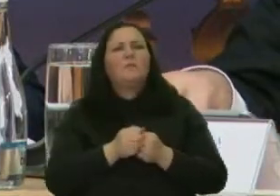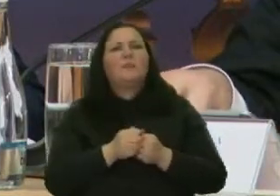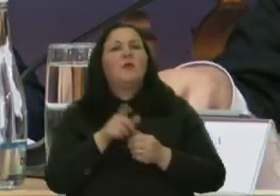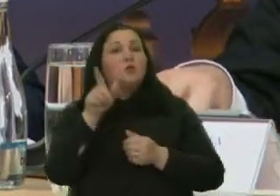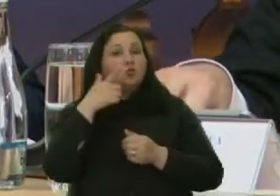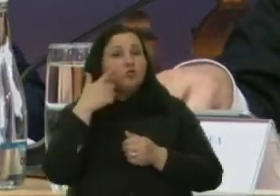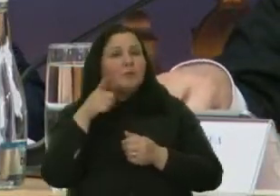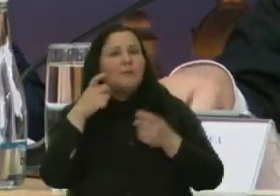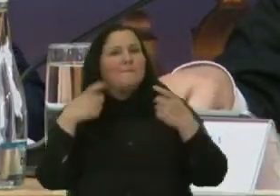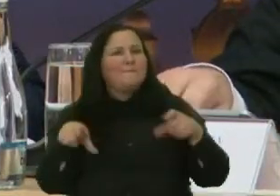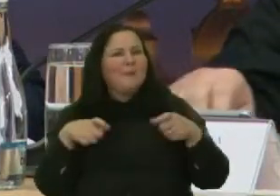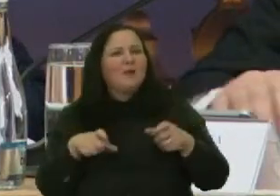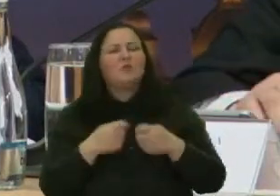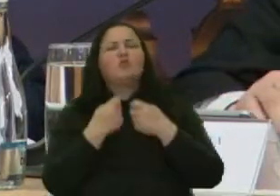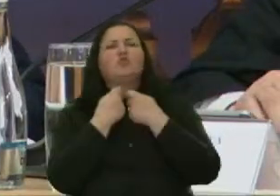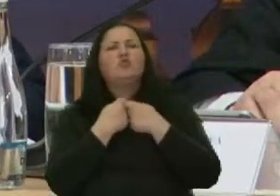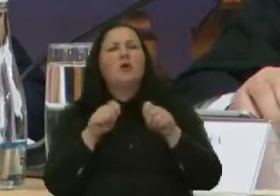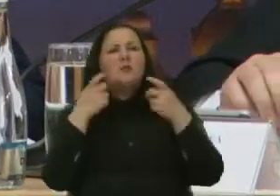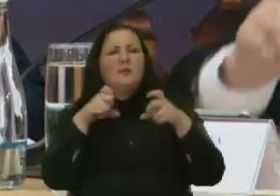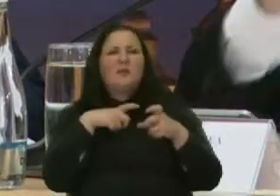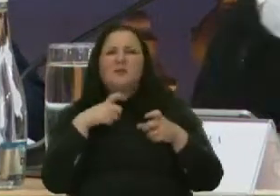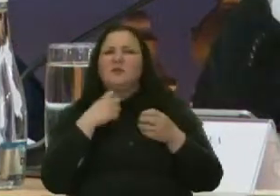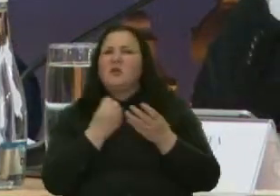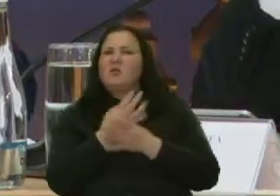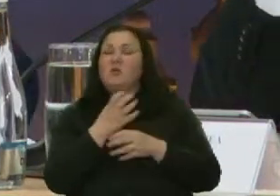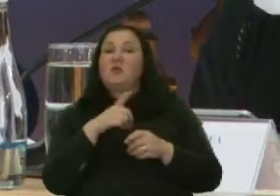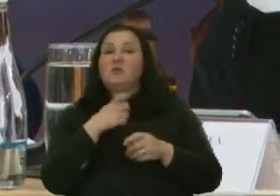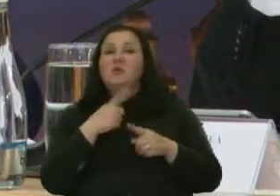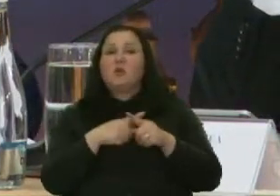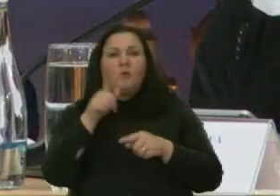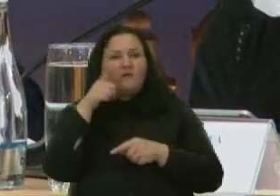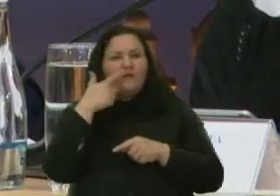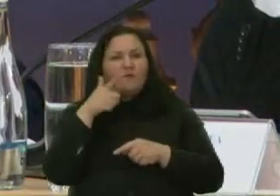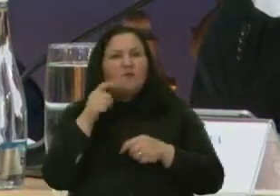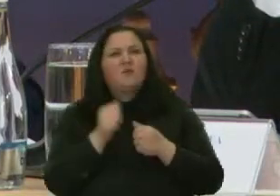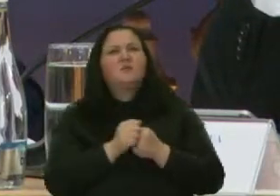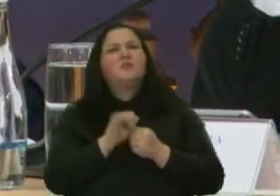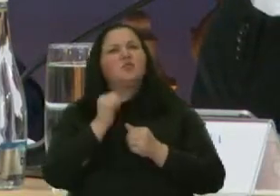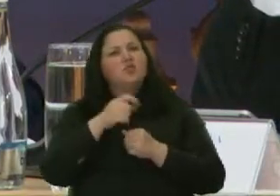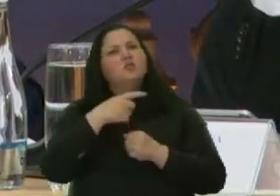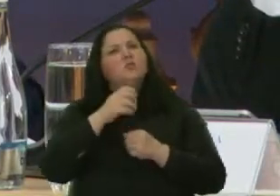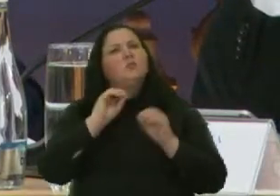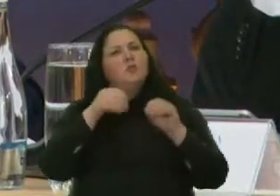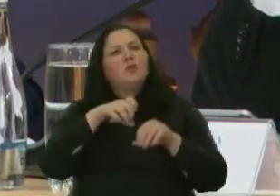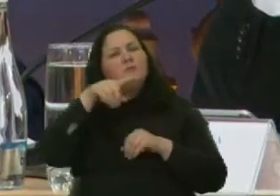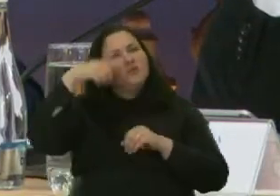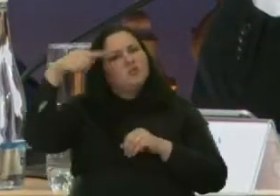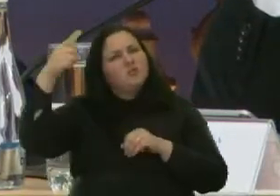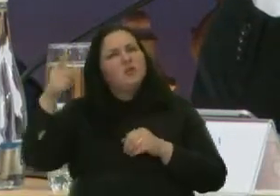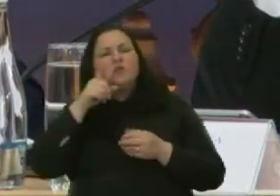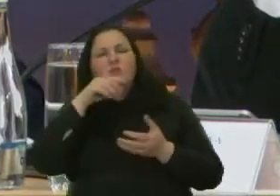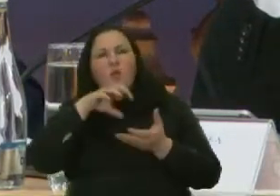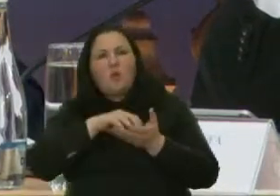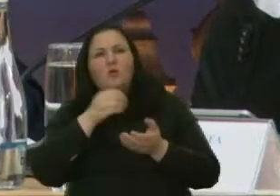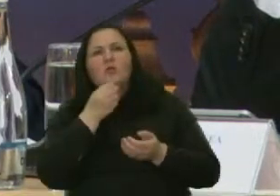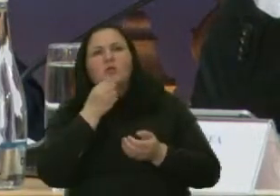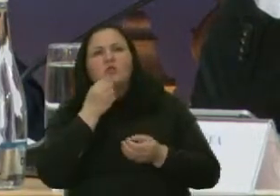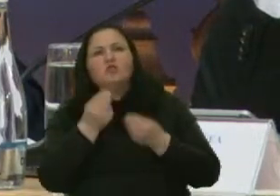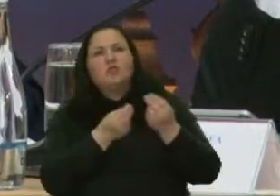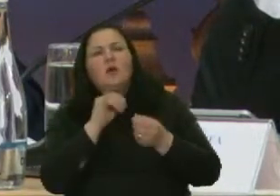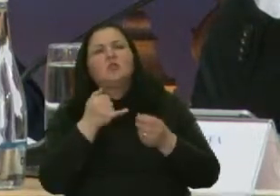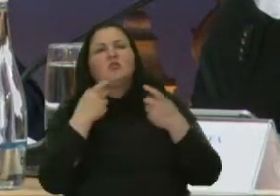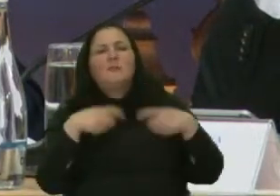toate parcurile care se modernizează se echipează cu camere de supraveghere și Montăm și în celelalte parcuri și locuri de joacă unde ne permite